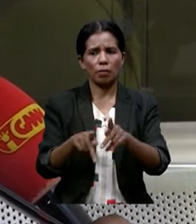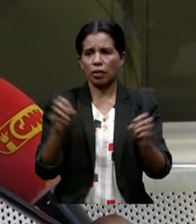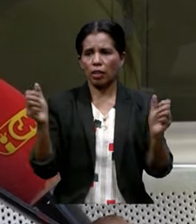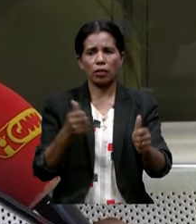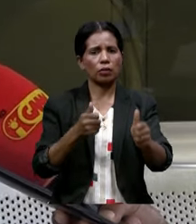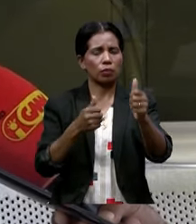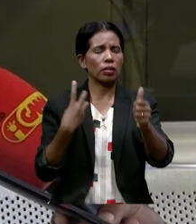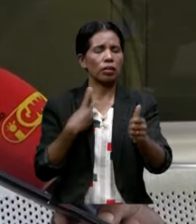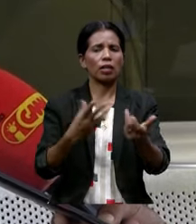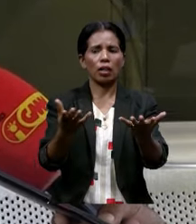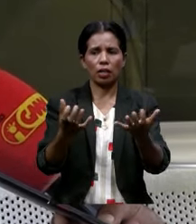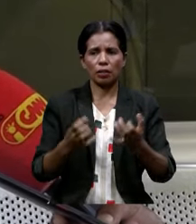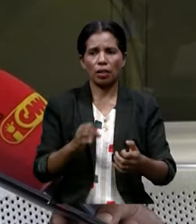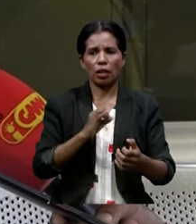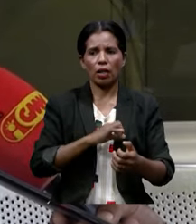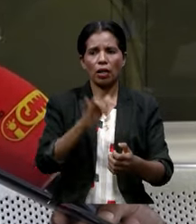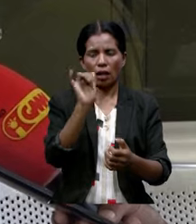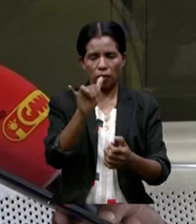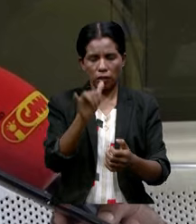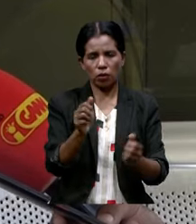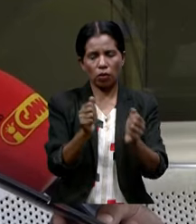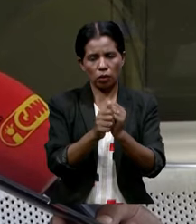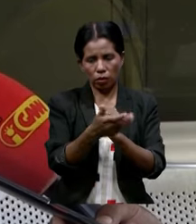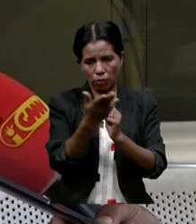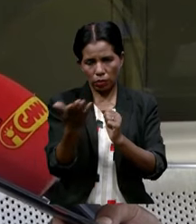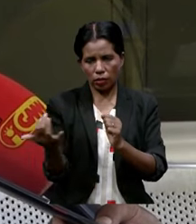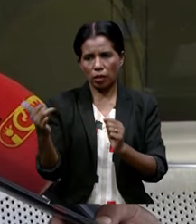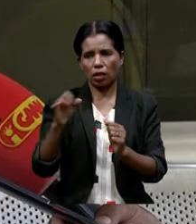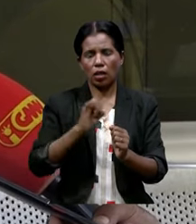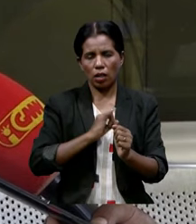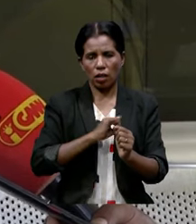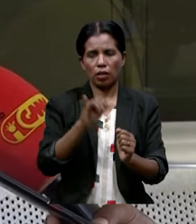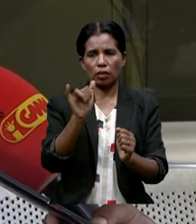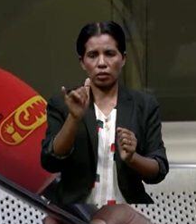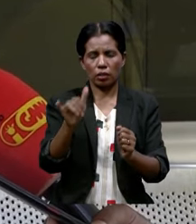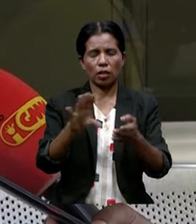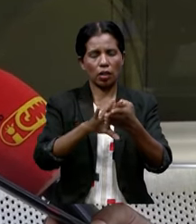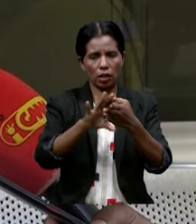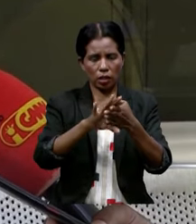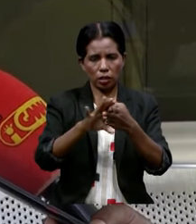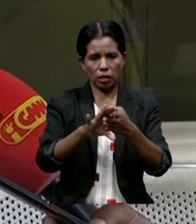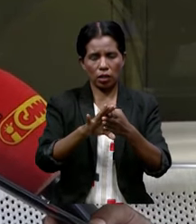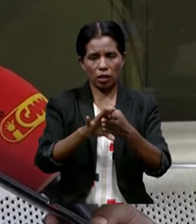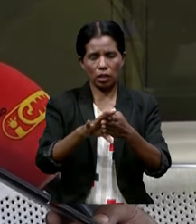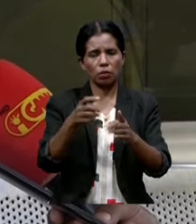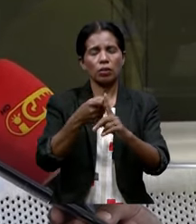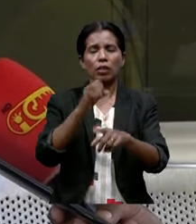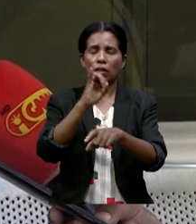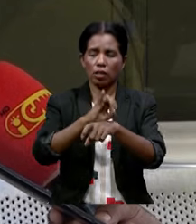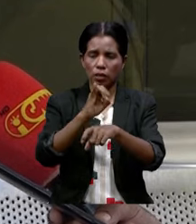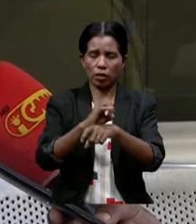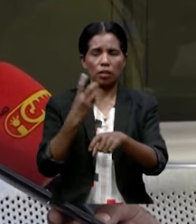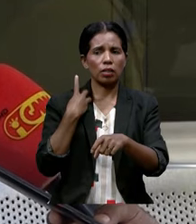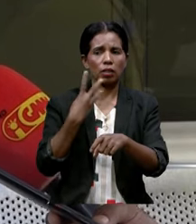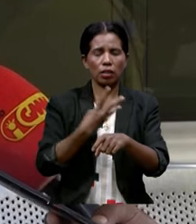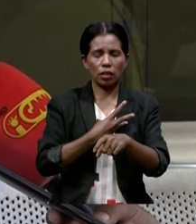itenia vontade. Hau concorda ita botira, hau concorda itenia carta pastoral katak. Ita agora itenia moral